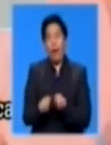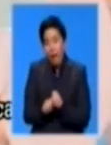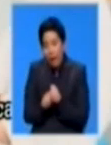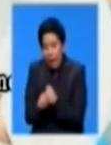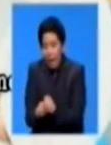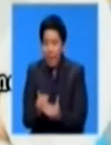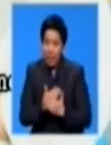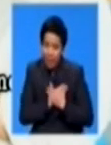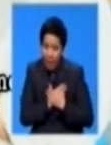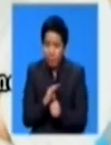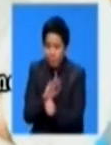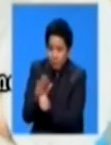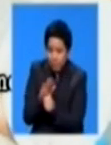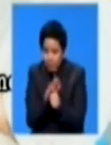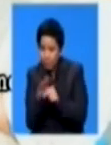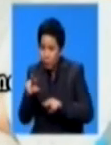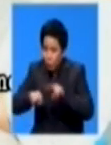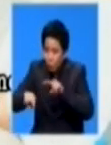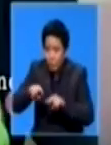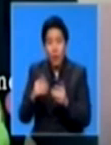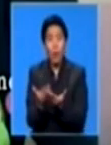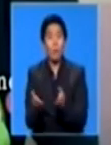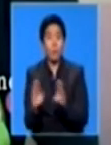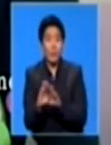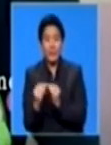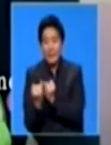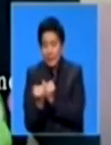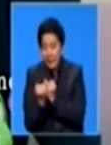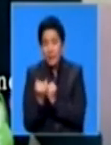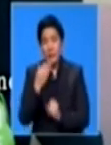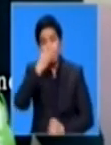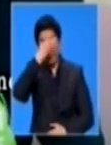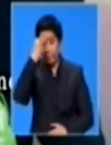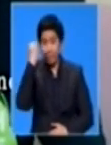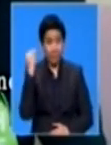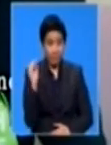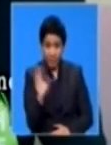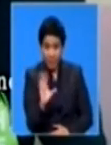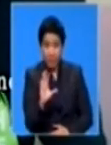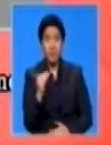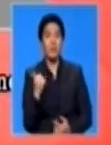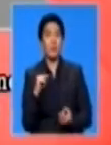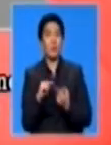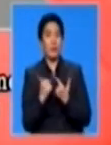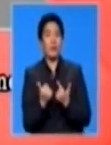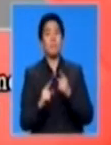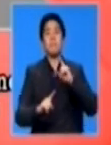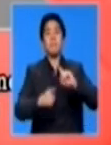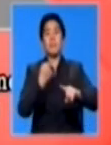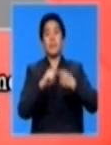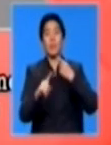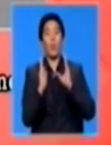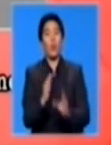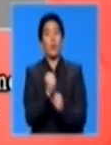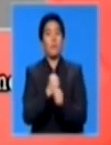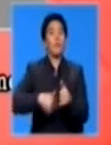ความใจใส่ซึ่งกันและกันนะครับดูแลกันบ้างนะใกล้ชิดกันบางทีก็ลืมไปนะครับในเรื่องของสำหรับมิตรสหายผู้ร่วมงานคนรอบ